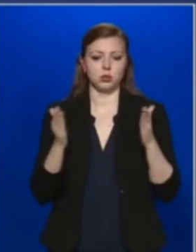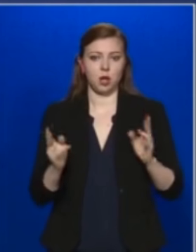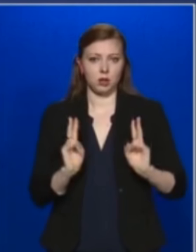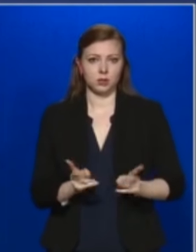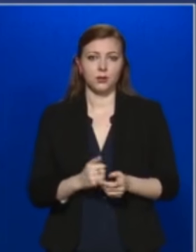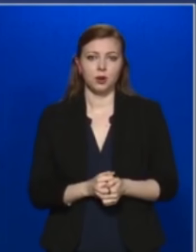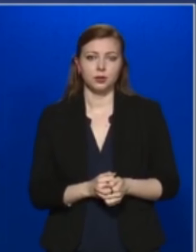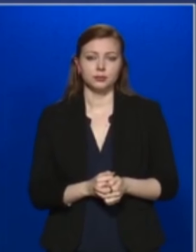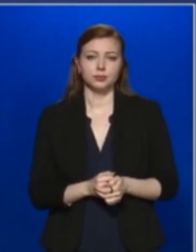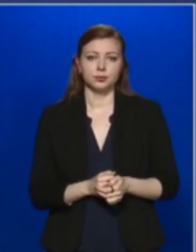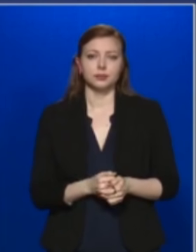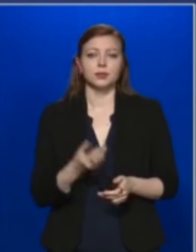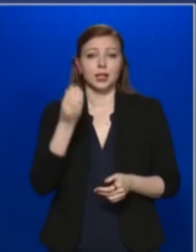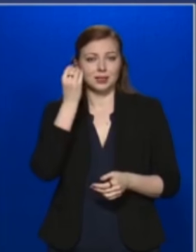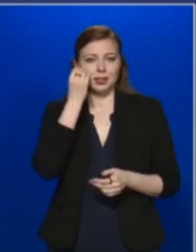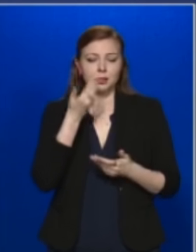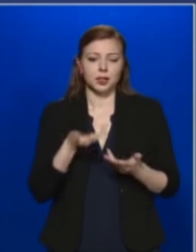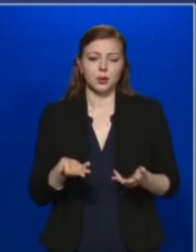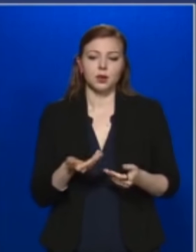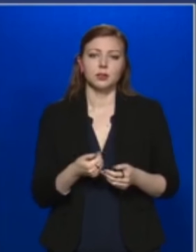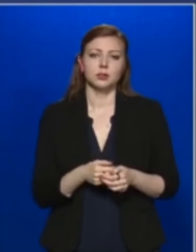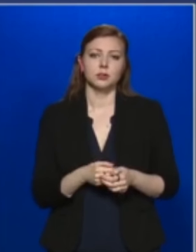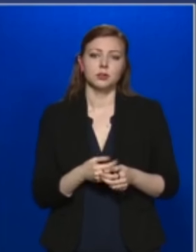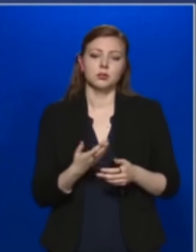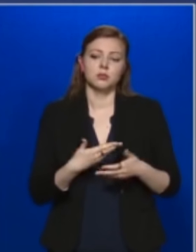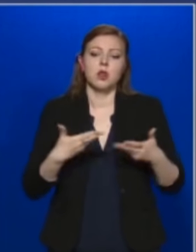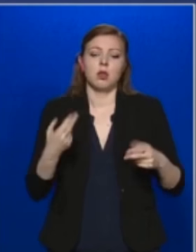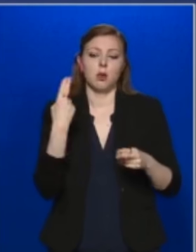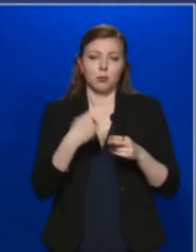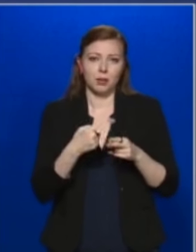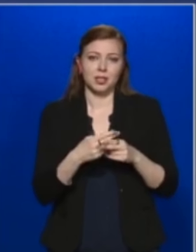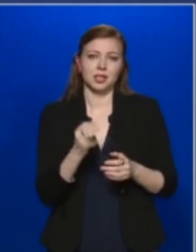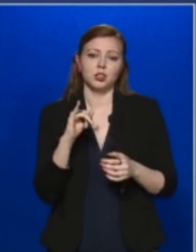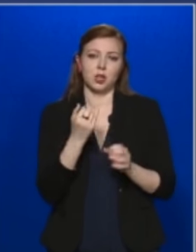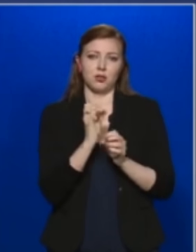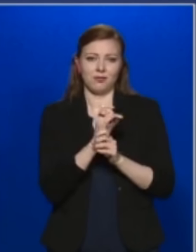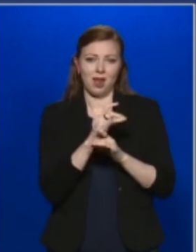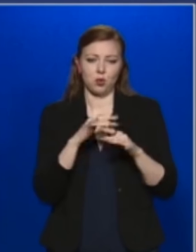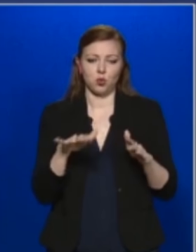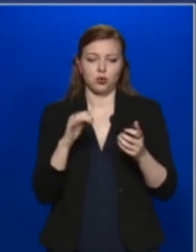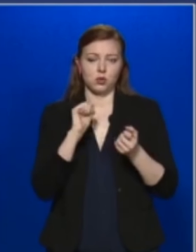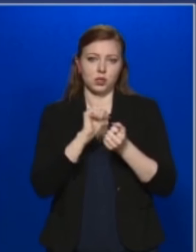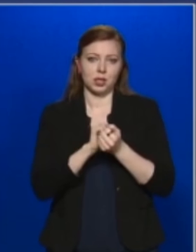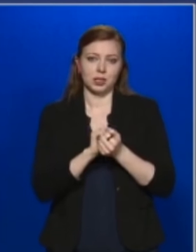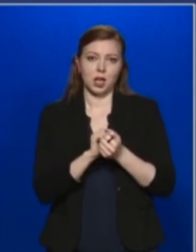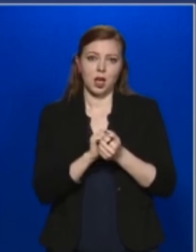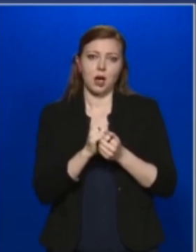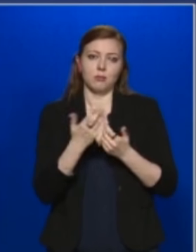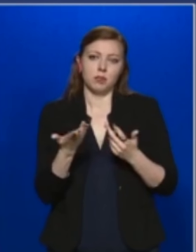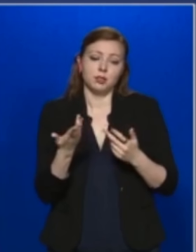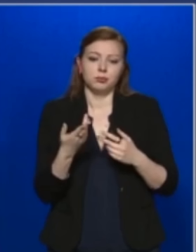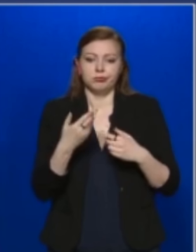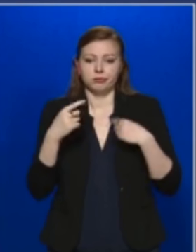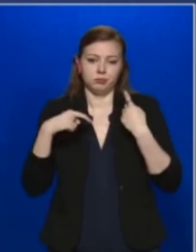Tehát értelemszerűen a nagyobb megbetegedés, illetve fertőzöttség szám, az maga után